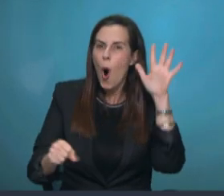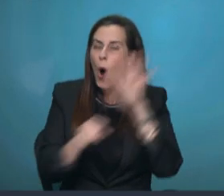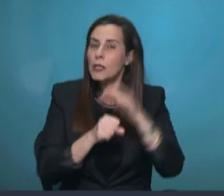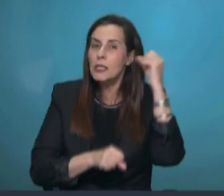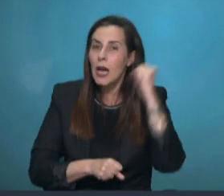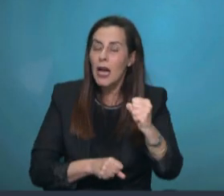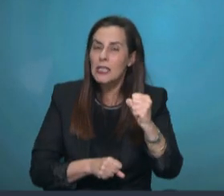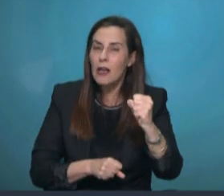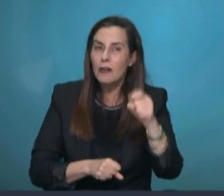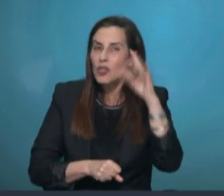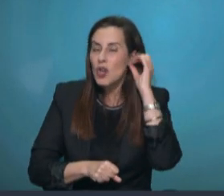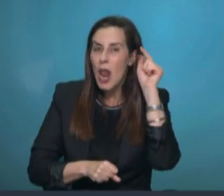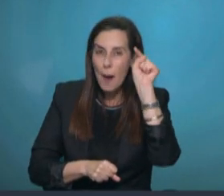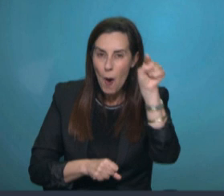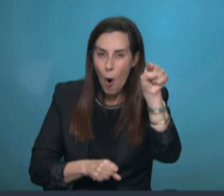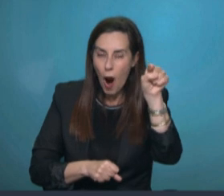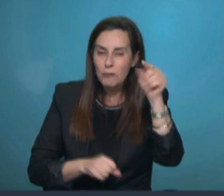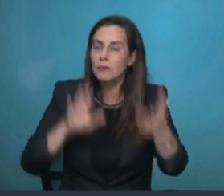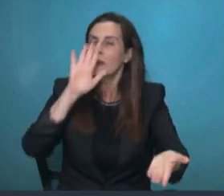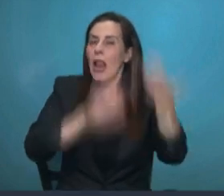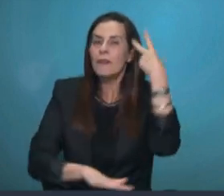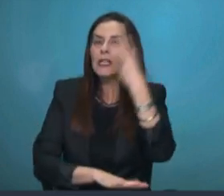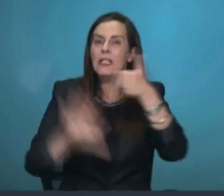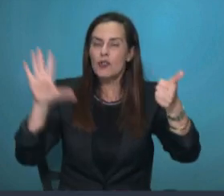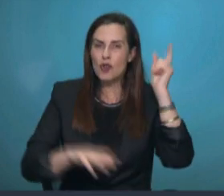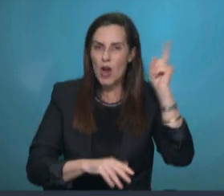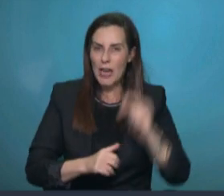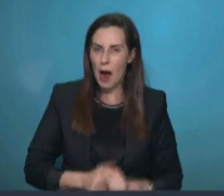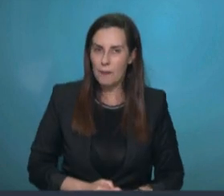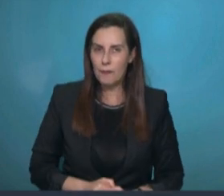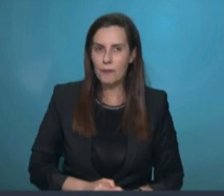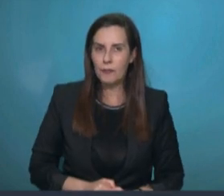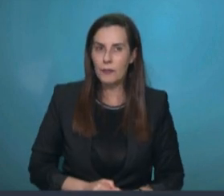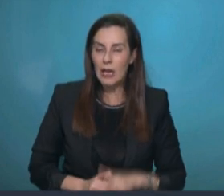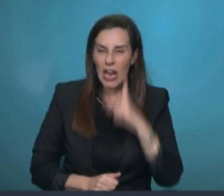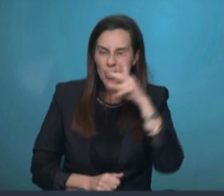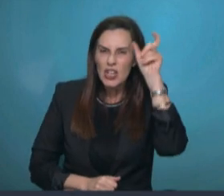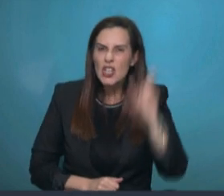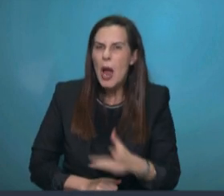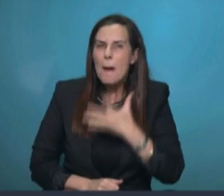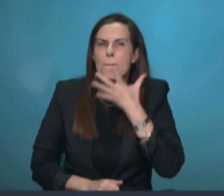של ורדית בקר קנות לפני 26 שנים. לראות איש כזה מגיל